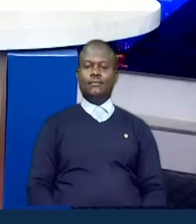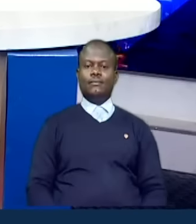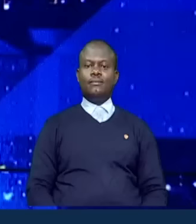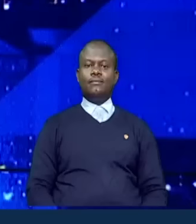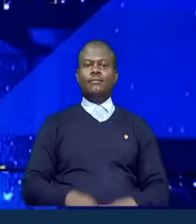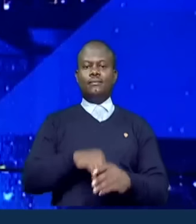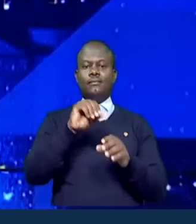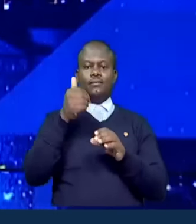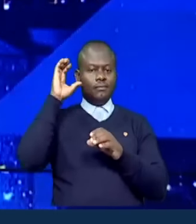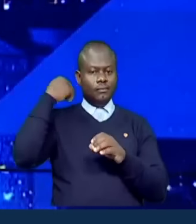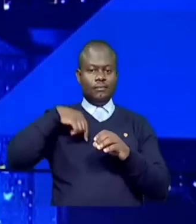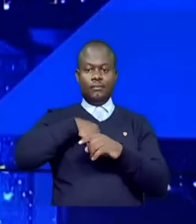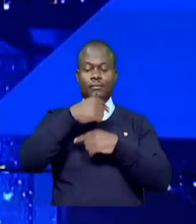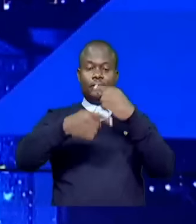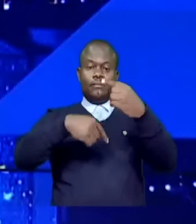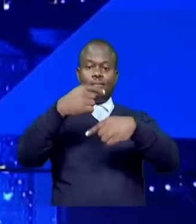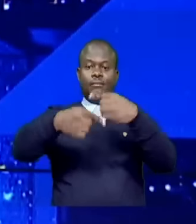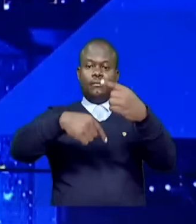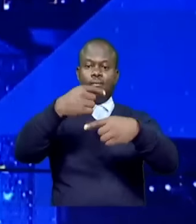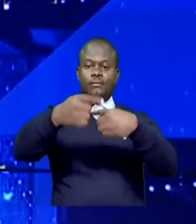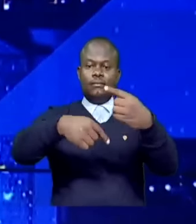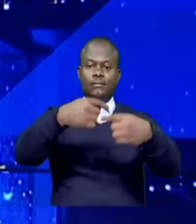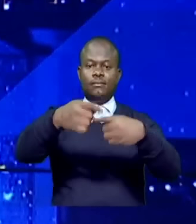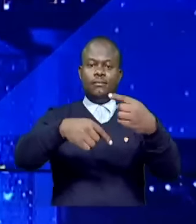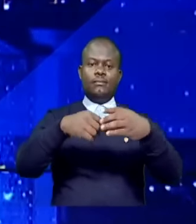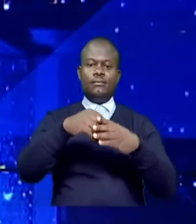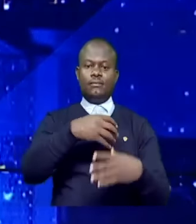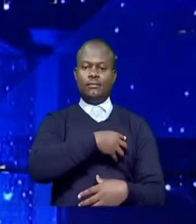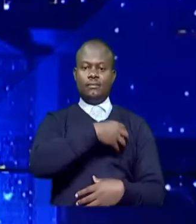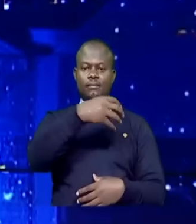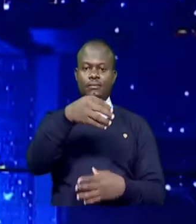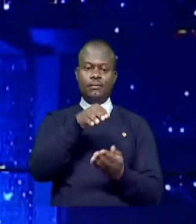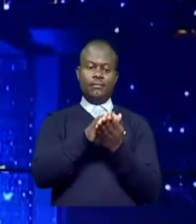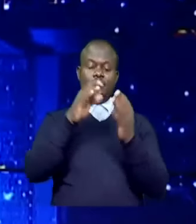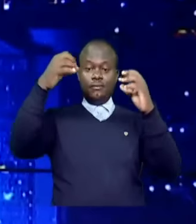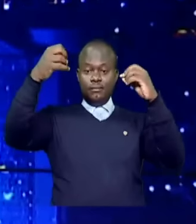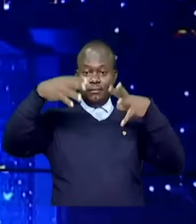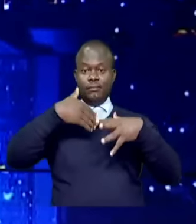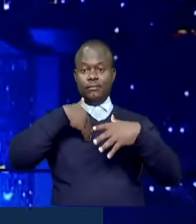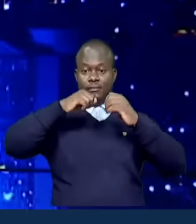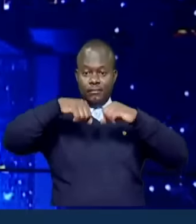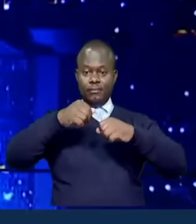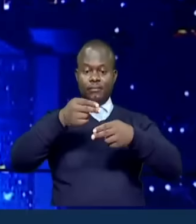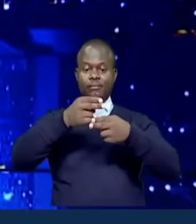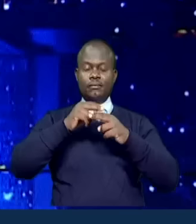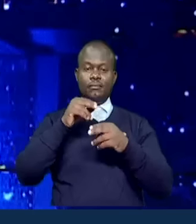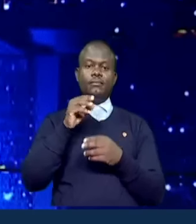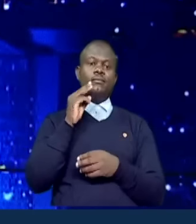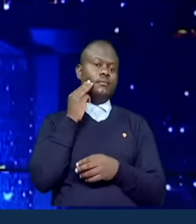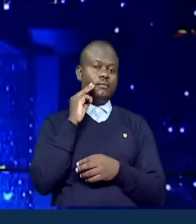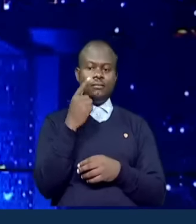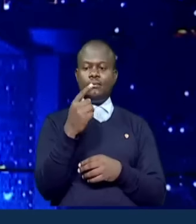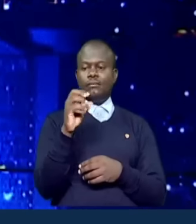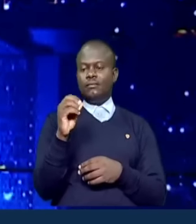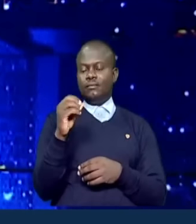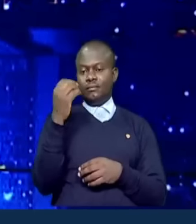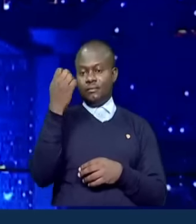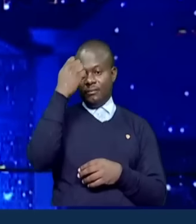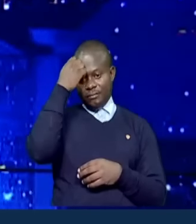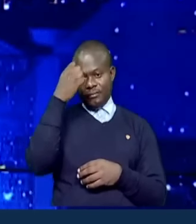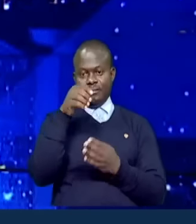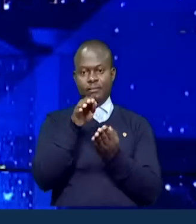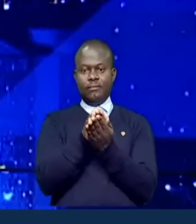muyandi makuru dukomereze makuru ajyanye n'ubukungu banki Kigali yagiranye amasezerano y'inguzanyo ya miliyoni ijana z'amayero na